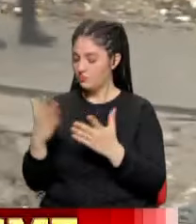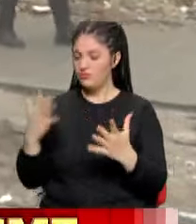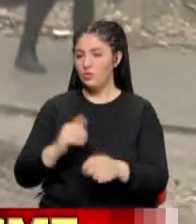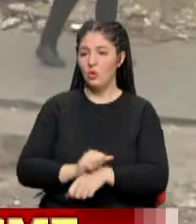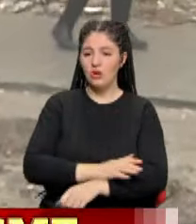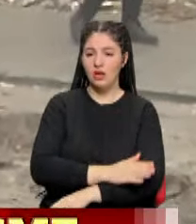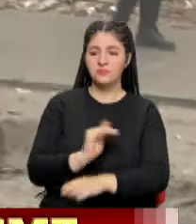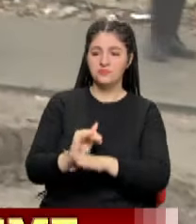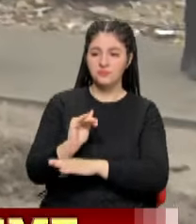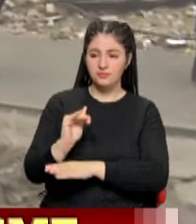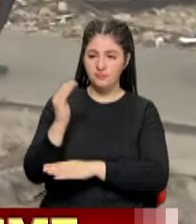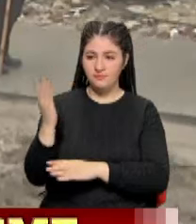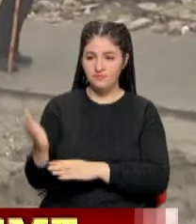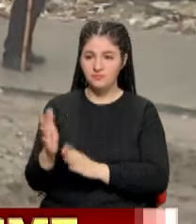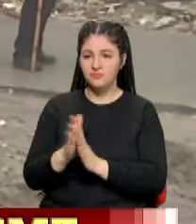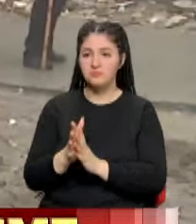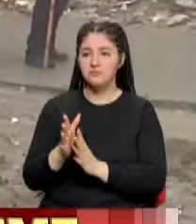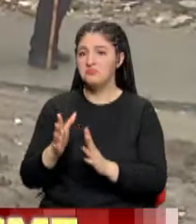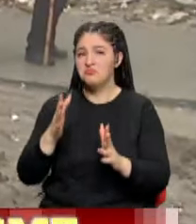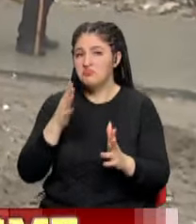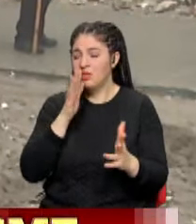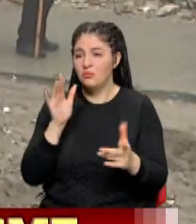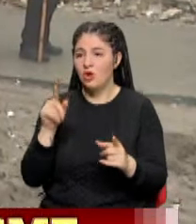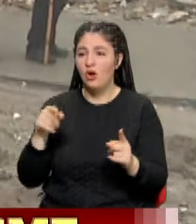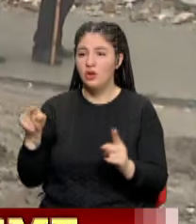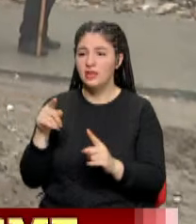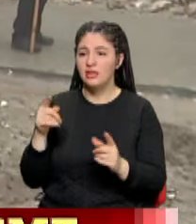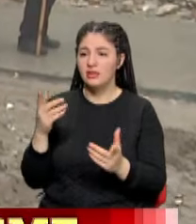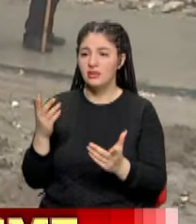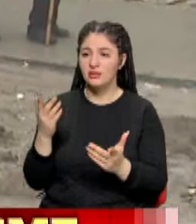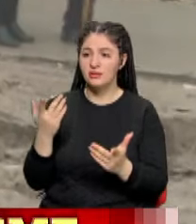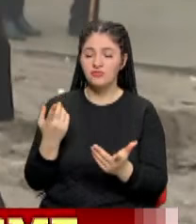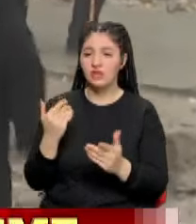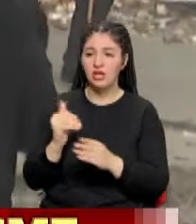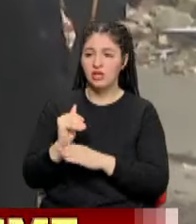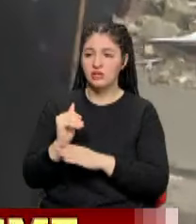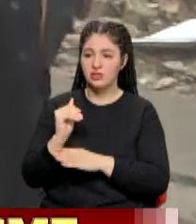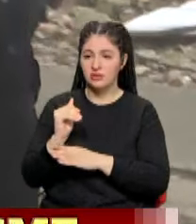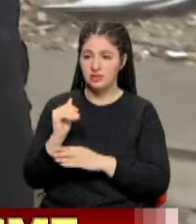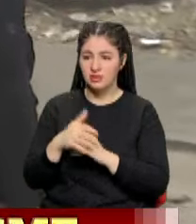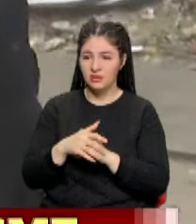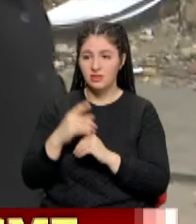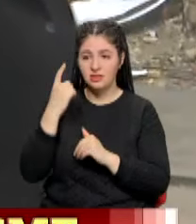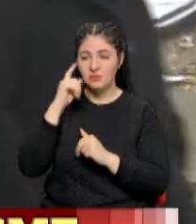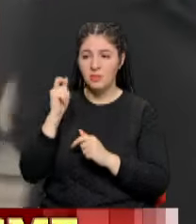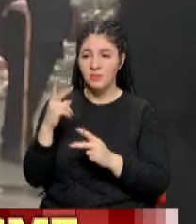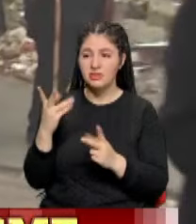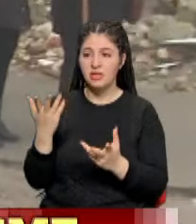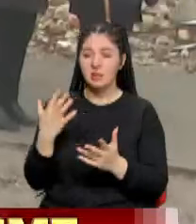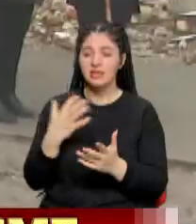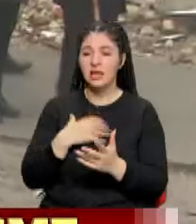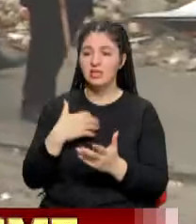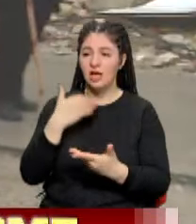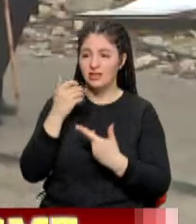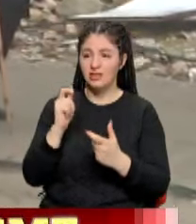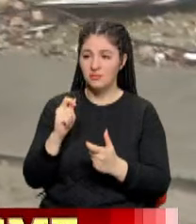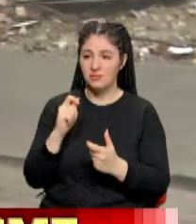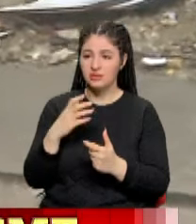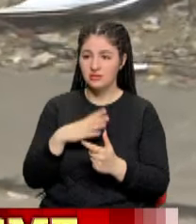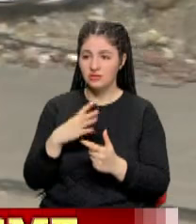bir duygusallığı yaşıyorlar. Bilemiyoruz hani onların ne yaşadığını az çok tahmin edebiliriz ama kendilerini de